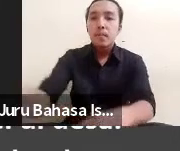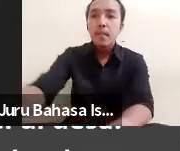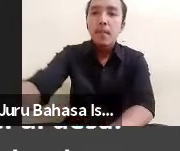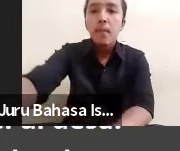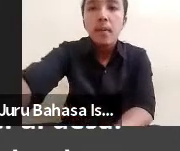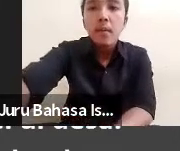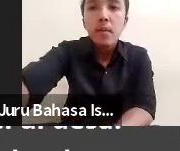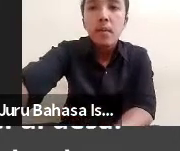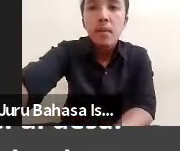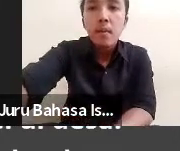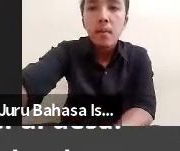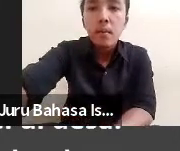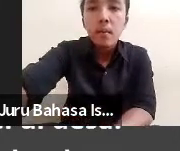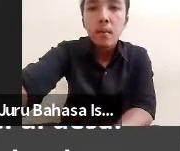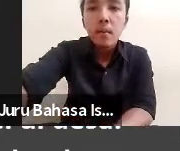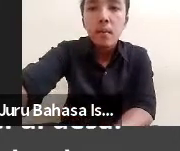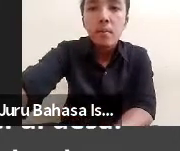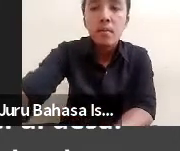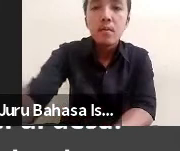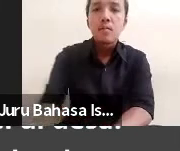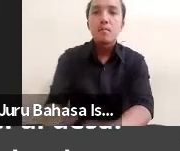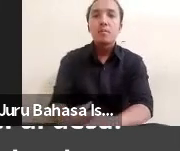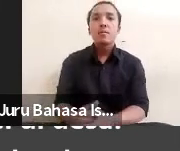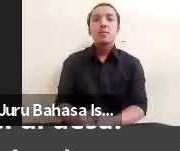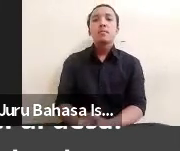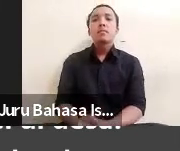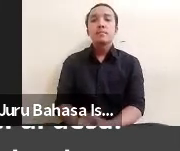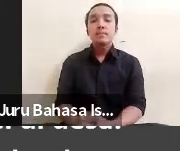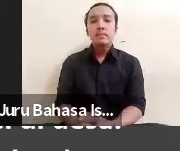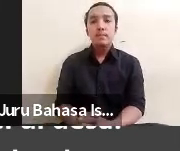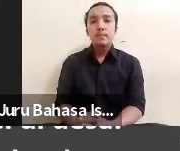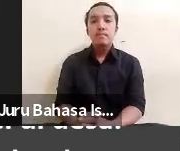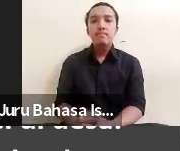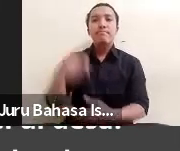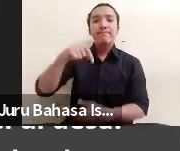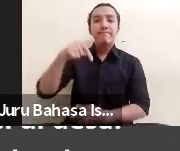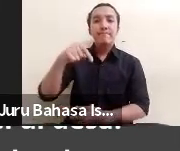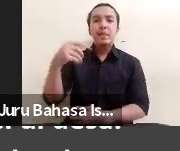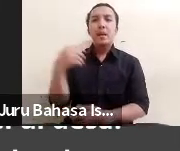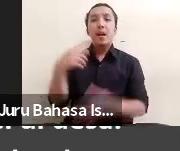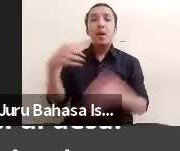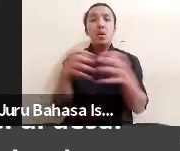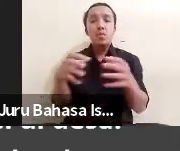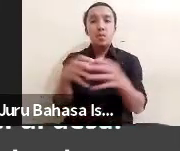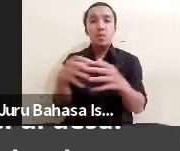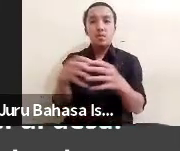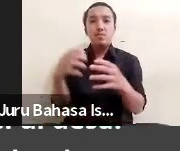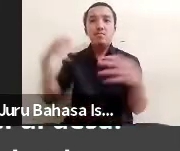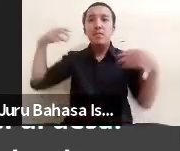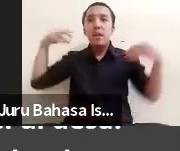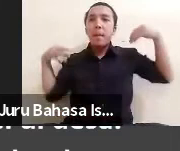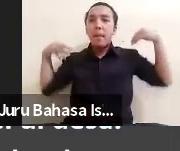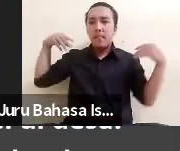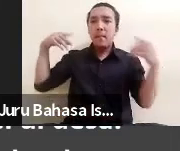Sebelumnya lagi, nah ini ya, di sini ada kelompok difabel yang paling